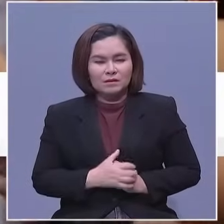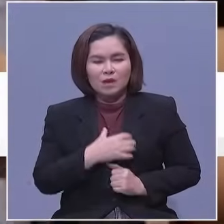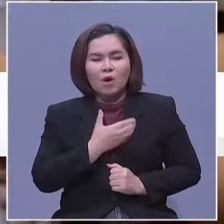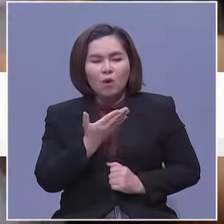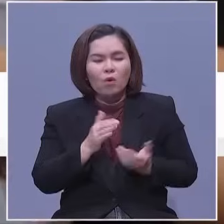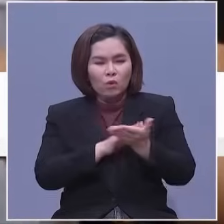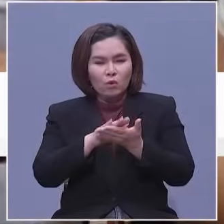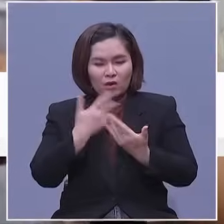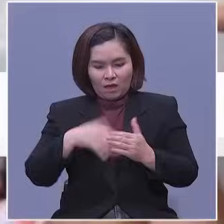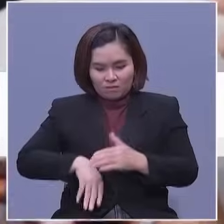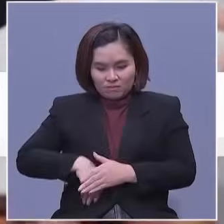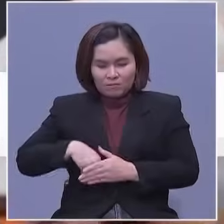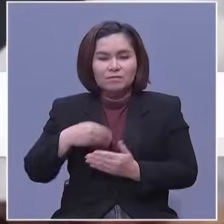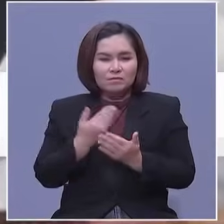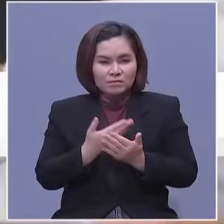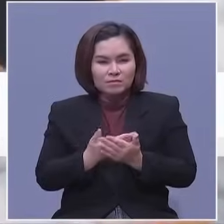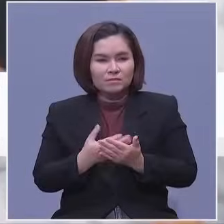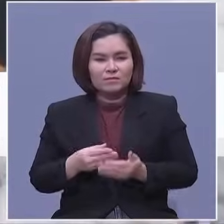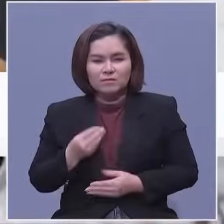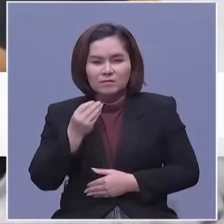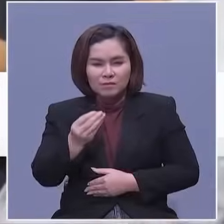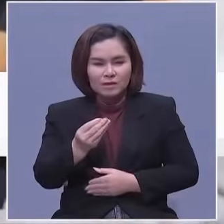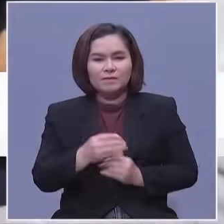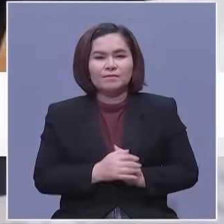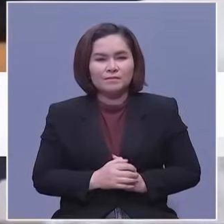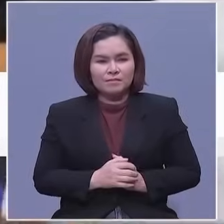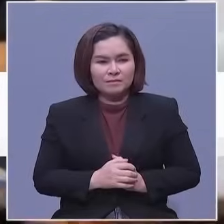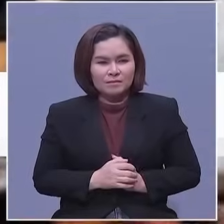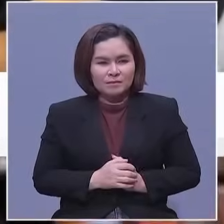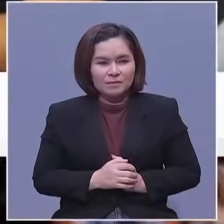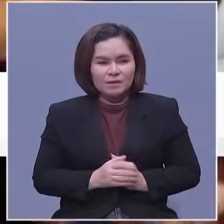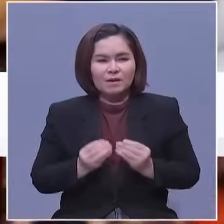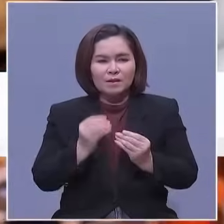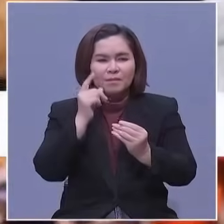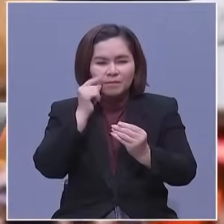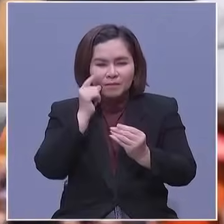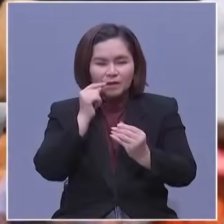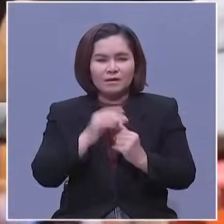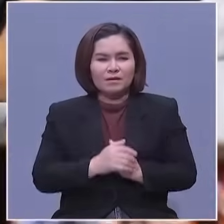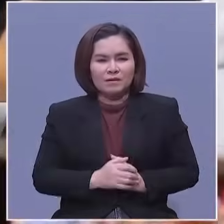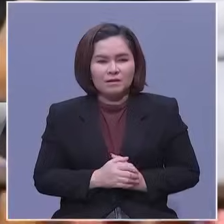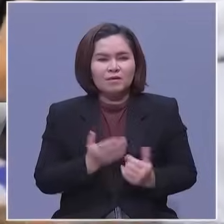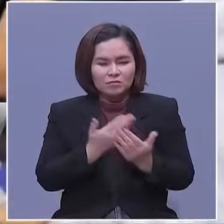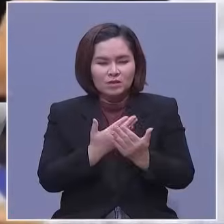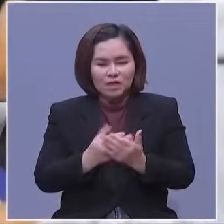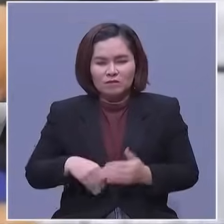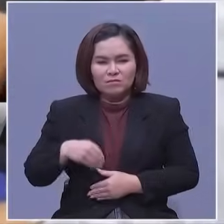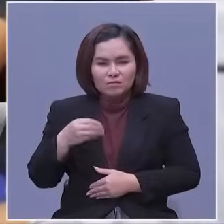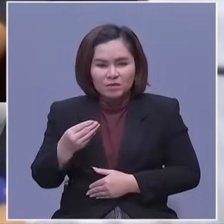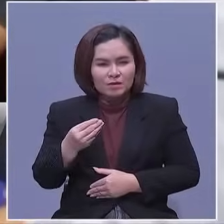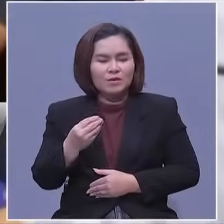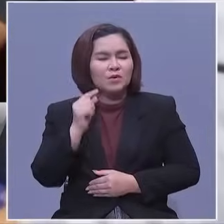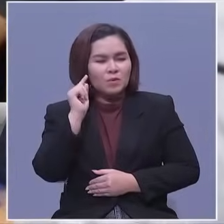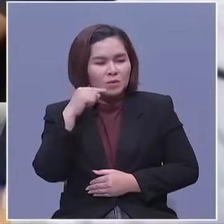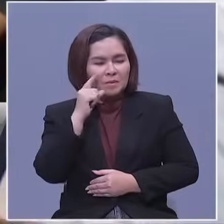จะหยิบซองในกระเป๋าสะพายนี่ค่ะจังหวะนี้คือส่งให้คุณแม่เป็นเงินนะคะแต่อย่างที่คุณ